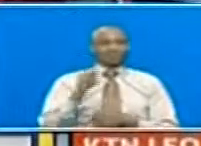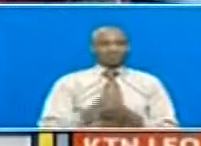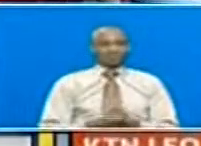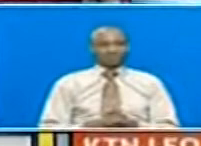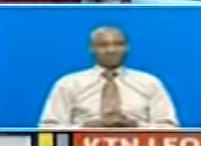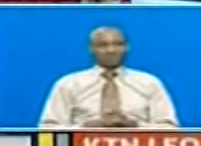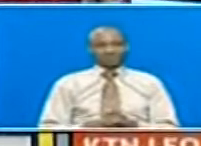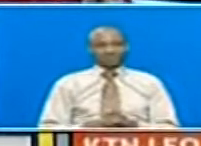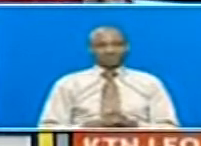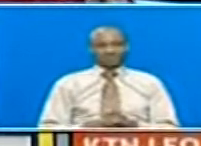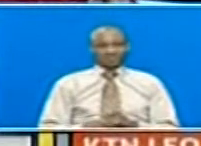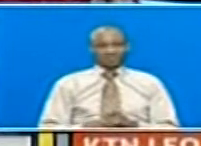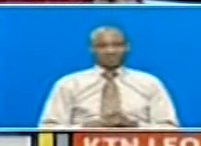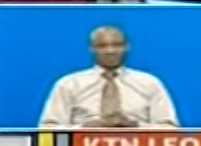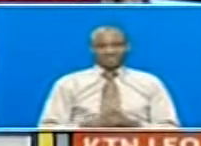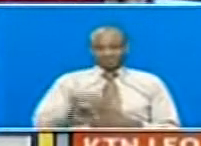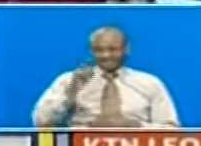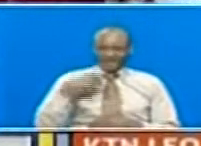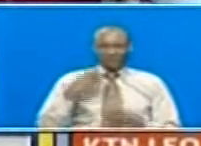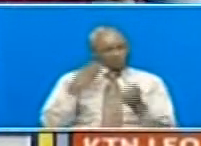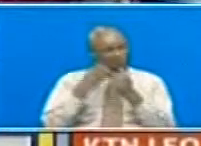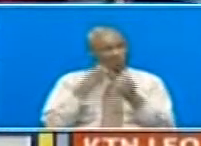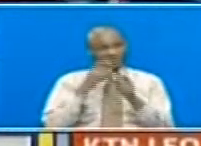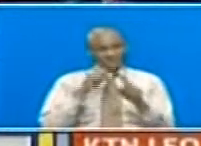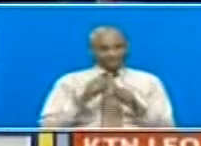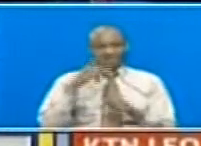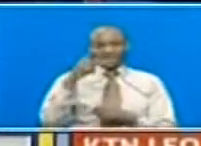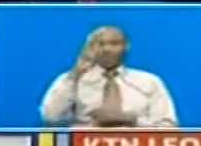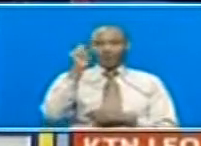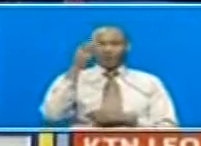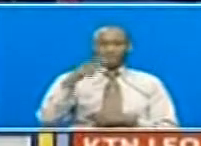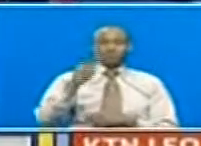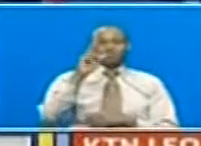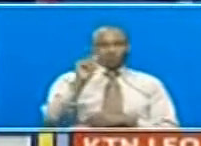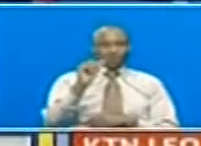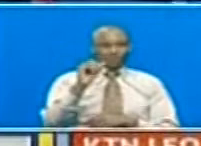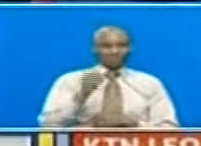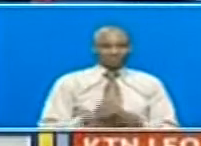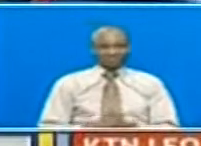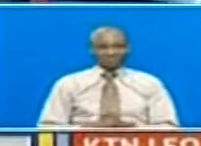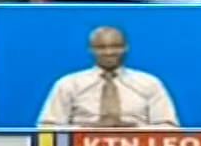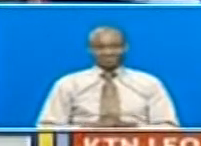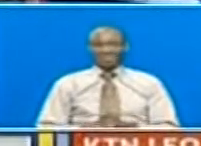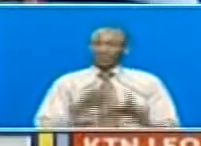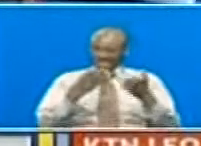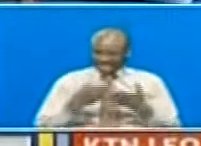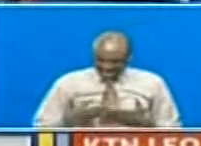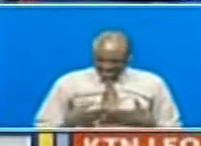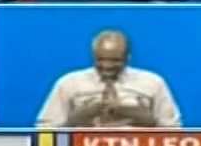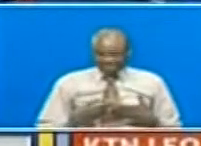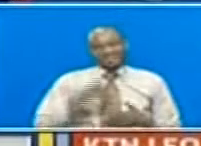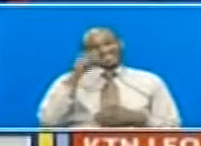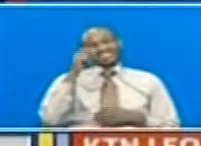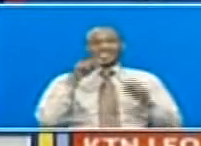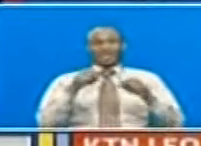kwa kwa kwa puo Mahmud Sheikh Omar kwa puo kwa peo kwa kwa kwa kwa. Karibuni katika